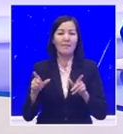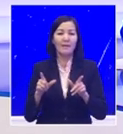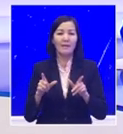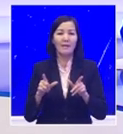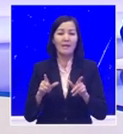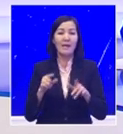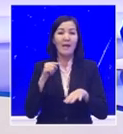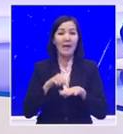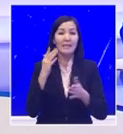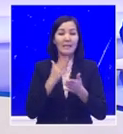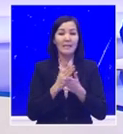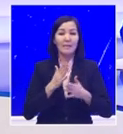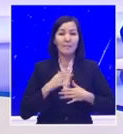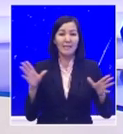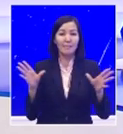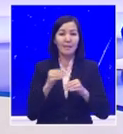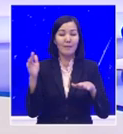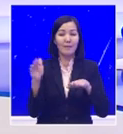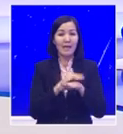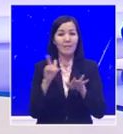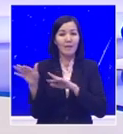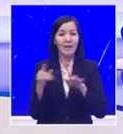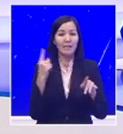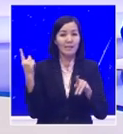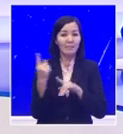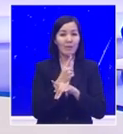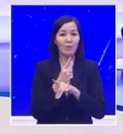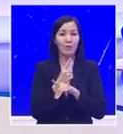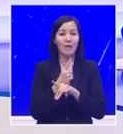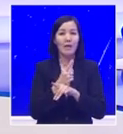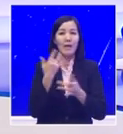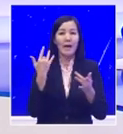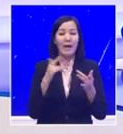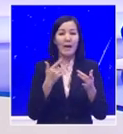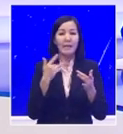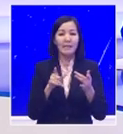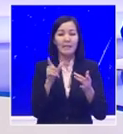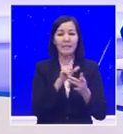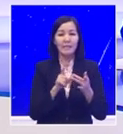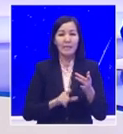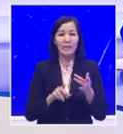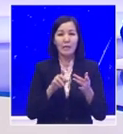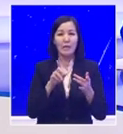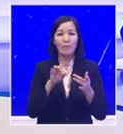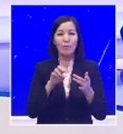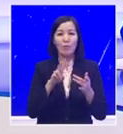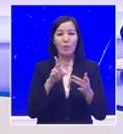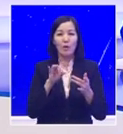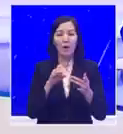қамшы болды. Біз біргеміз қайырымдылық акциясын алғашқылардың бірі болып белгілі айтыскер Жандарбек Бұлғақов